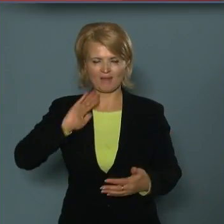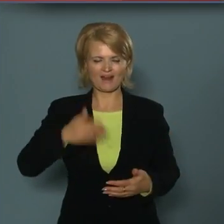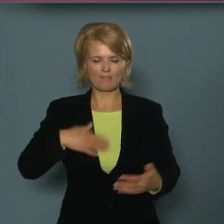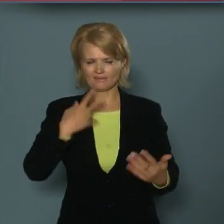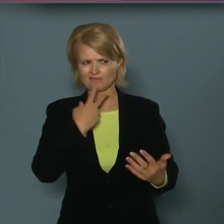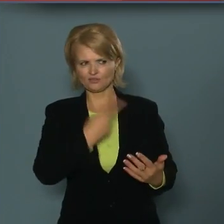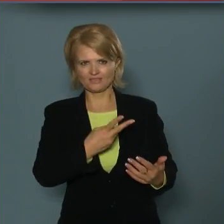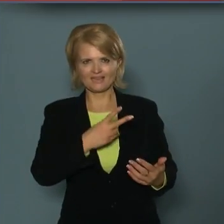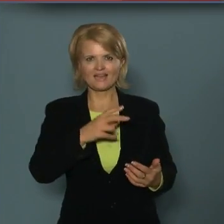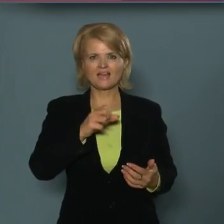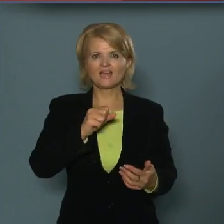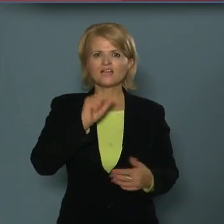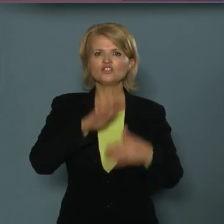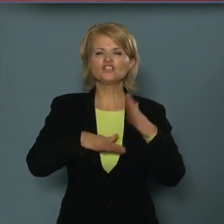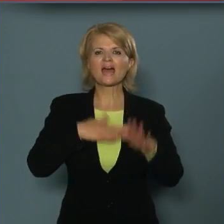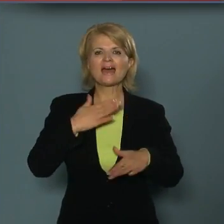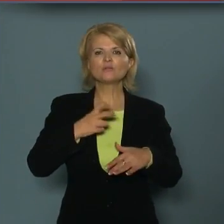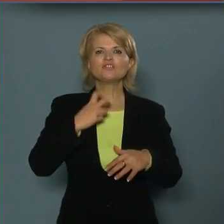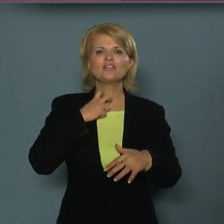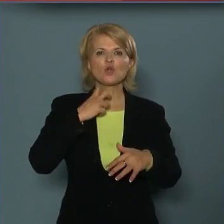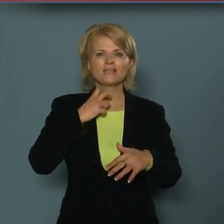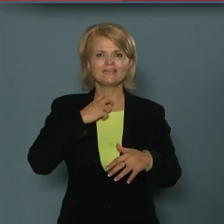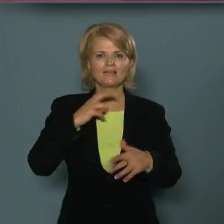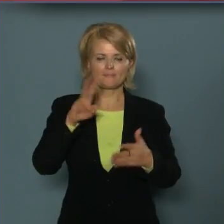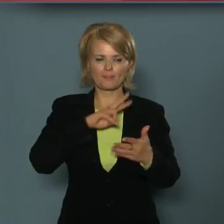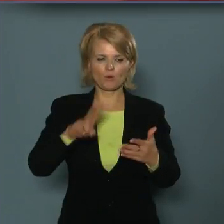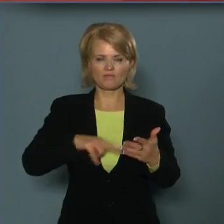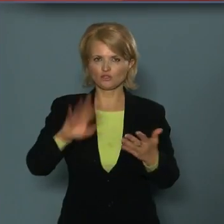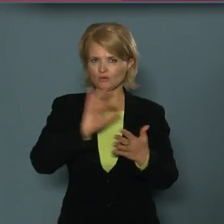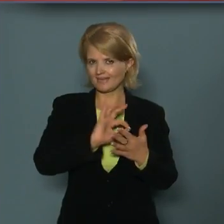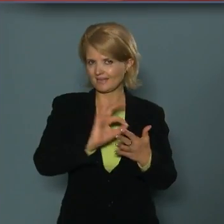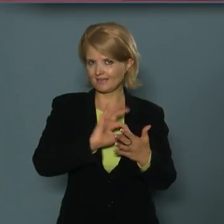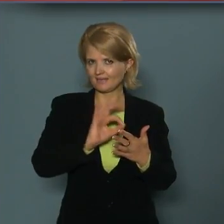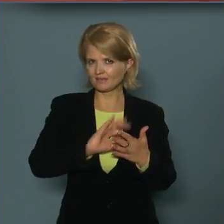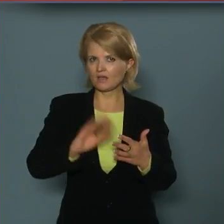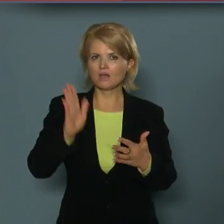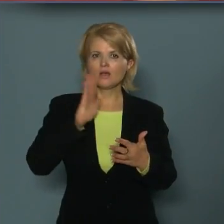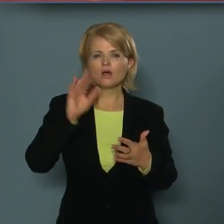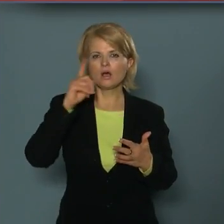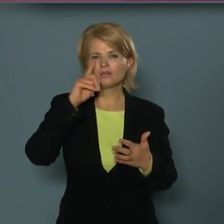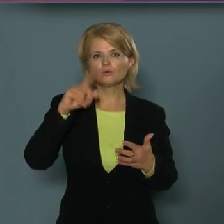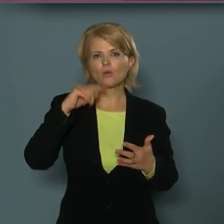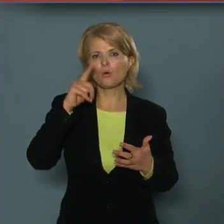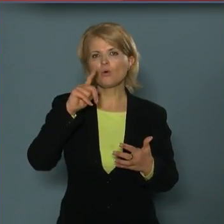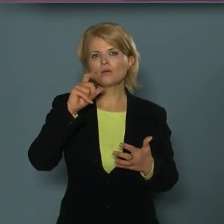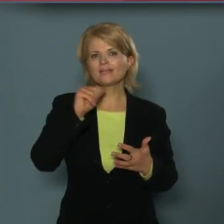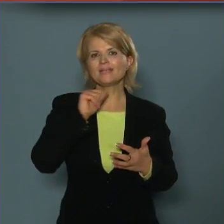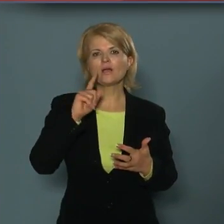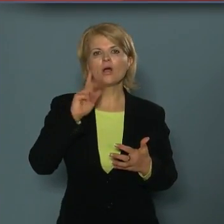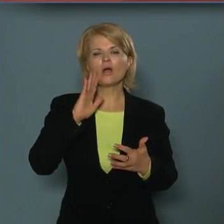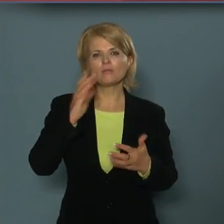ér. Egy Sárosi Gyöngyi nevű olvasónk azt írta az antológia